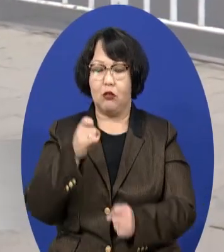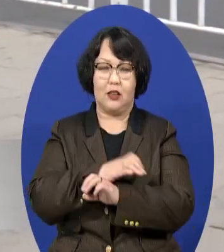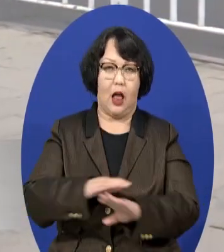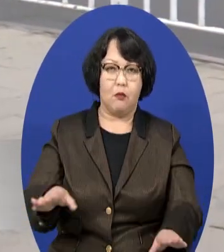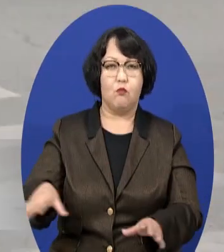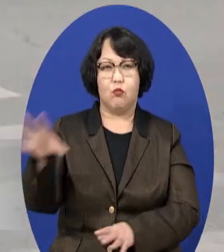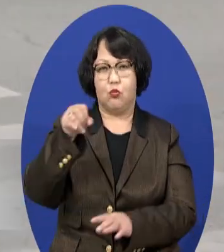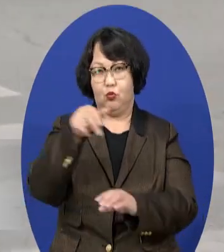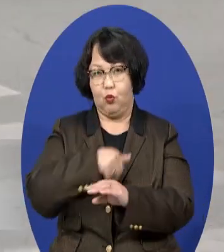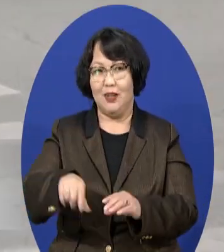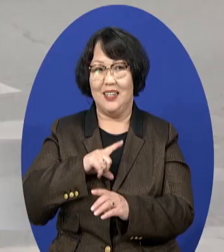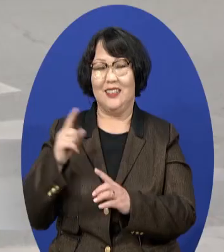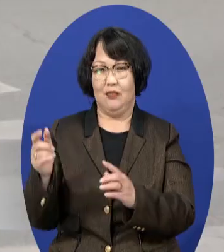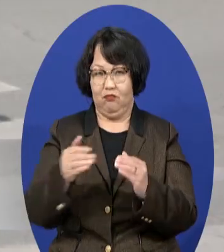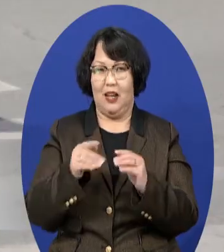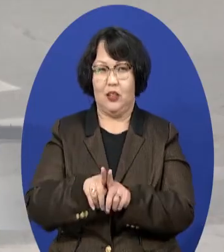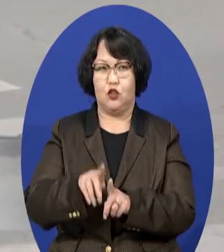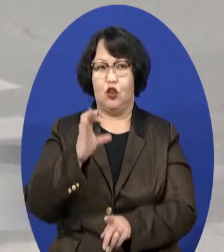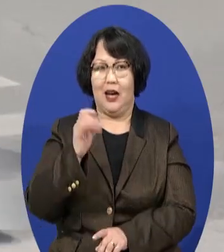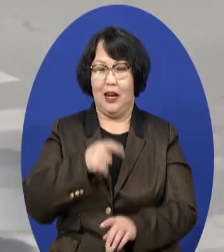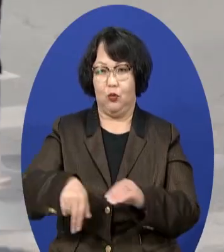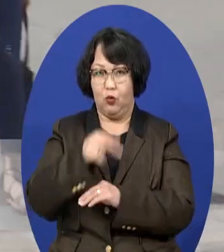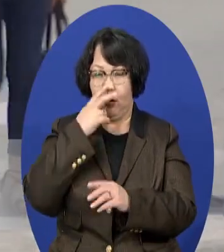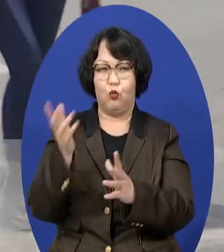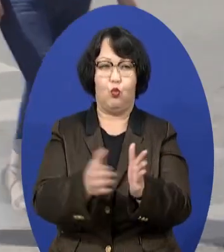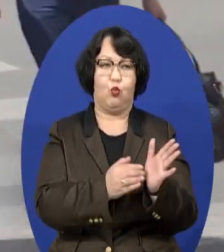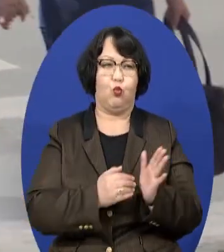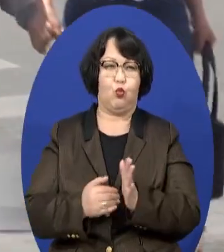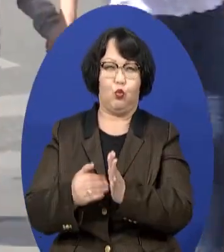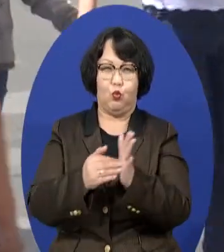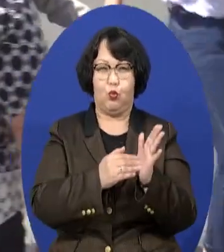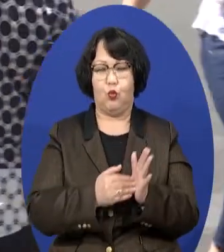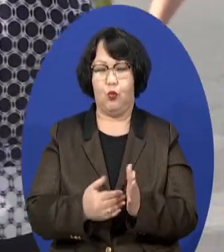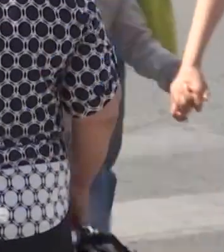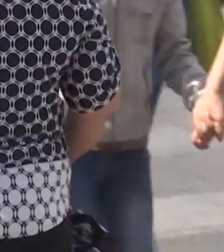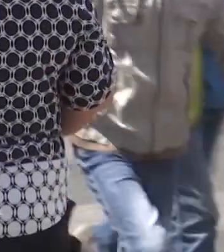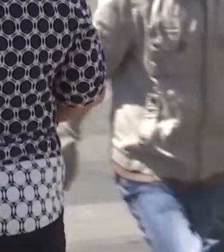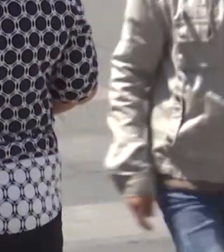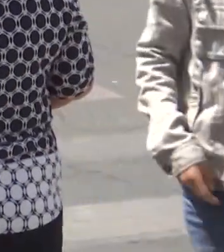талбай бүх дүүрэгт тэгш байгаа ч Сонгон Архан дүүрэгт дутагдaltaй байна.